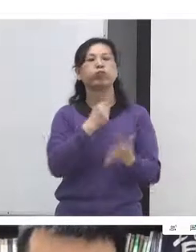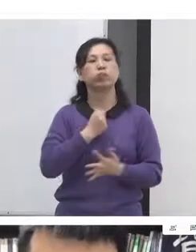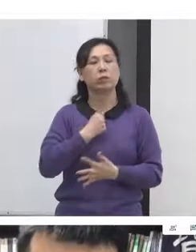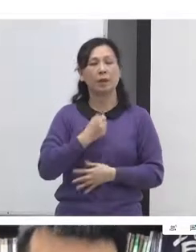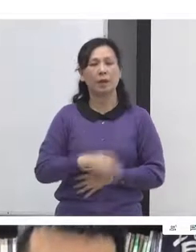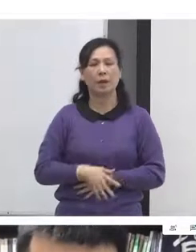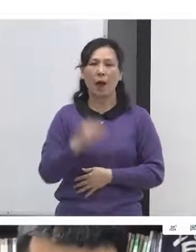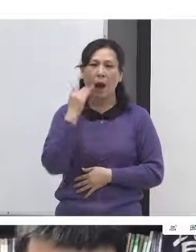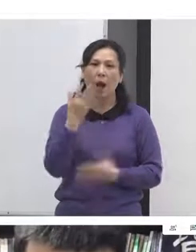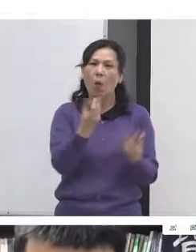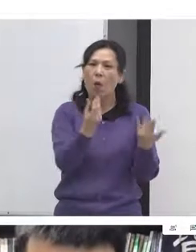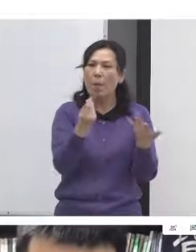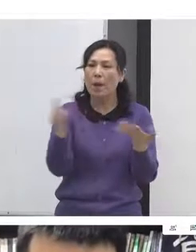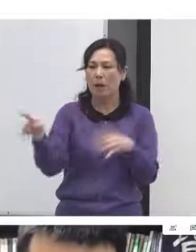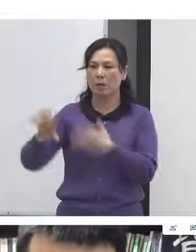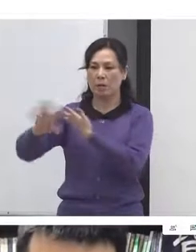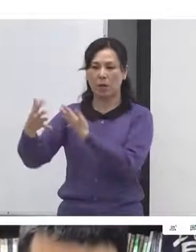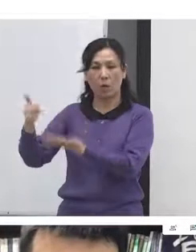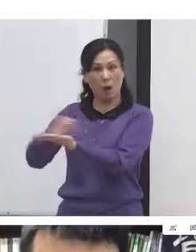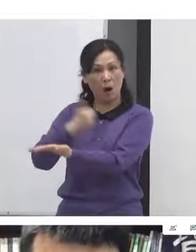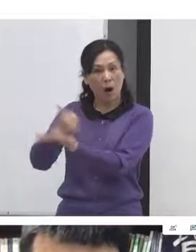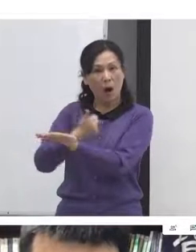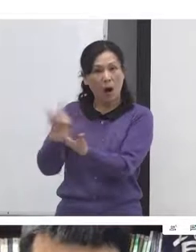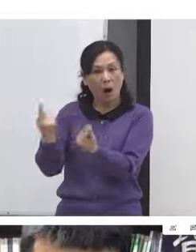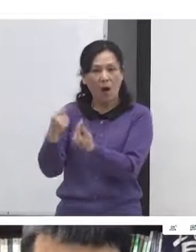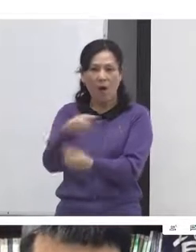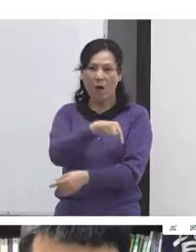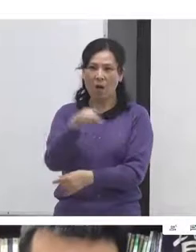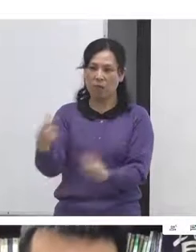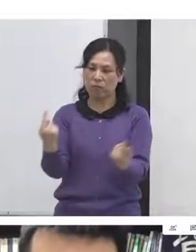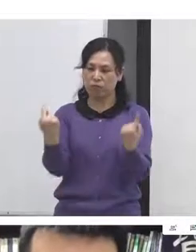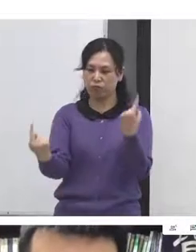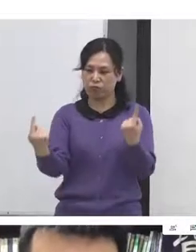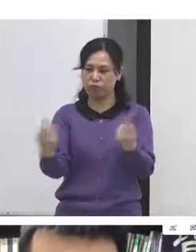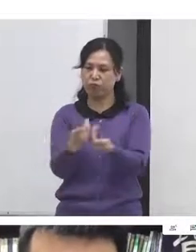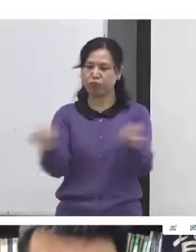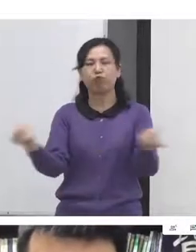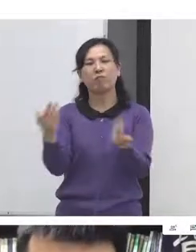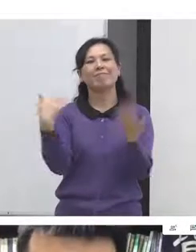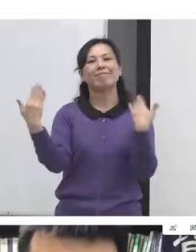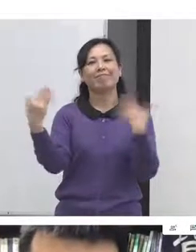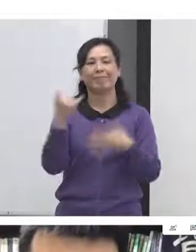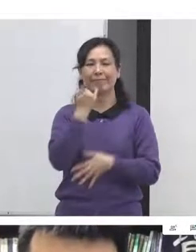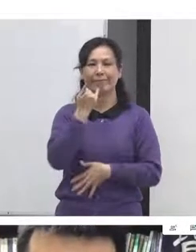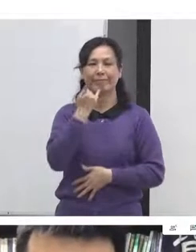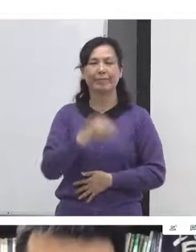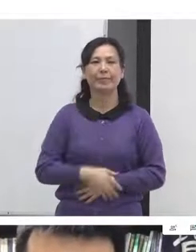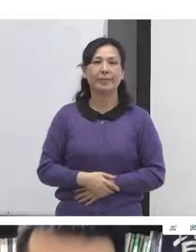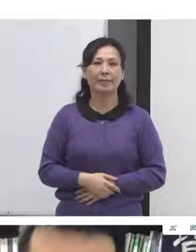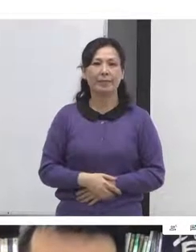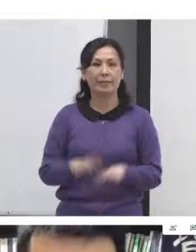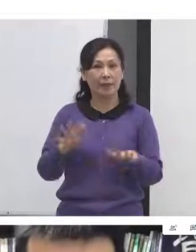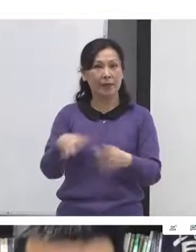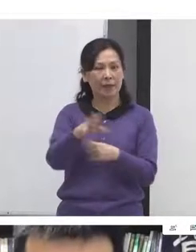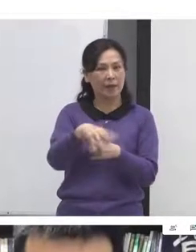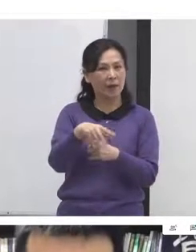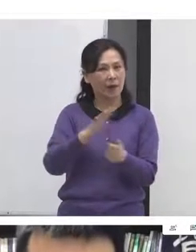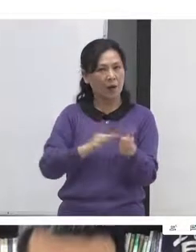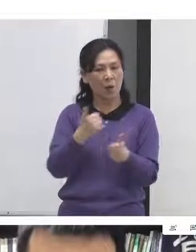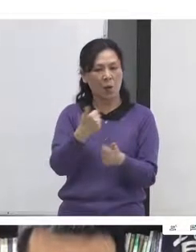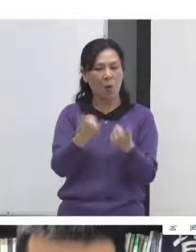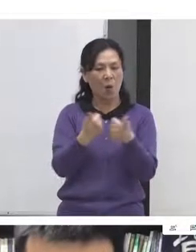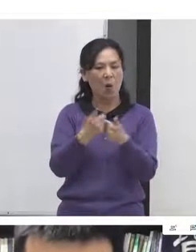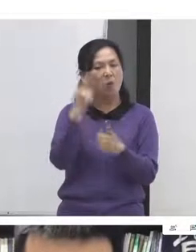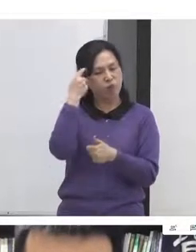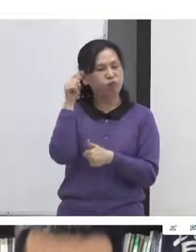应该是从国外进口的部分，那就可以做这样的区隔。那这个可能也是目前农委会在思考的方式。我